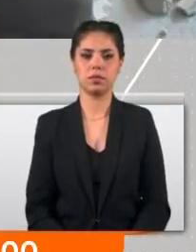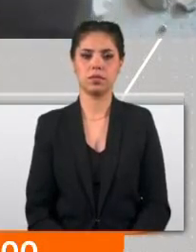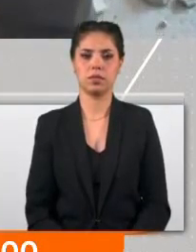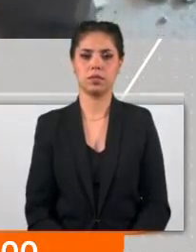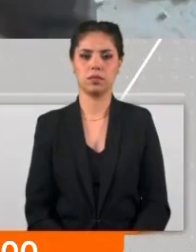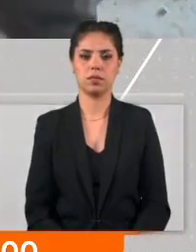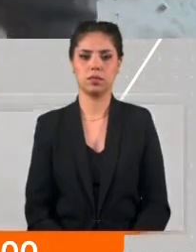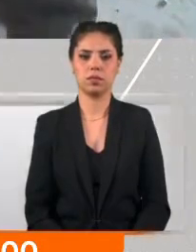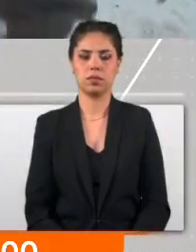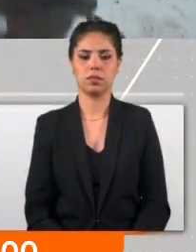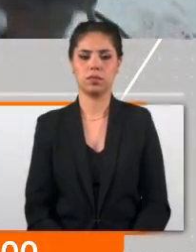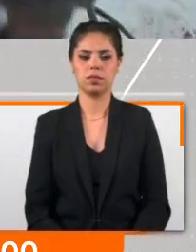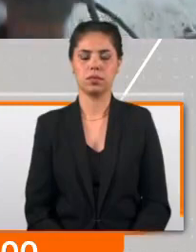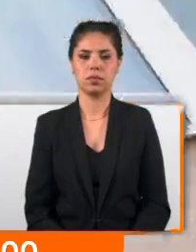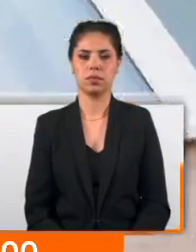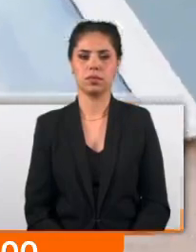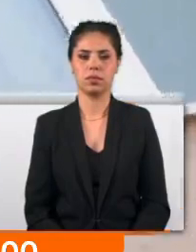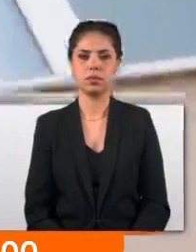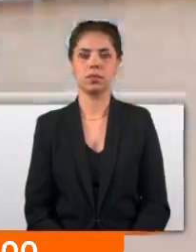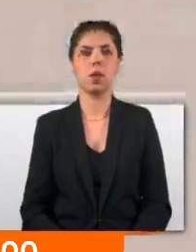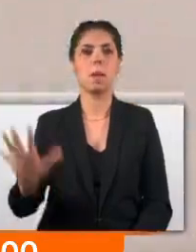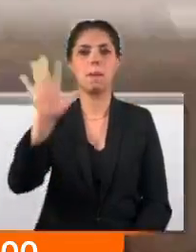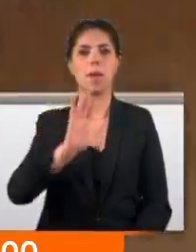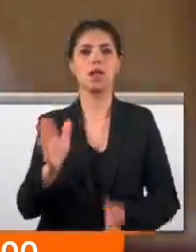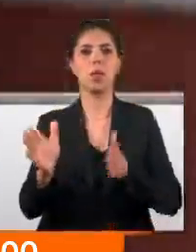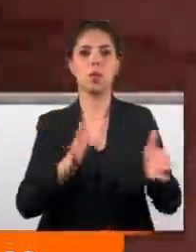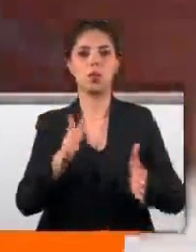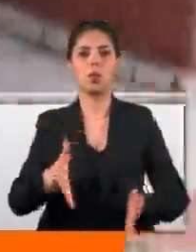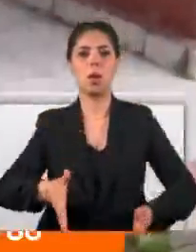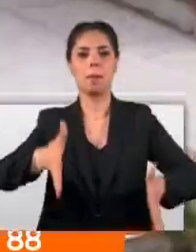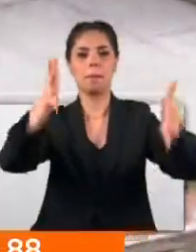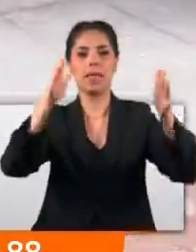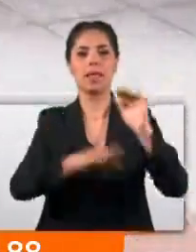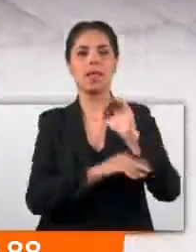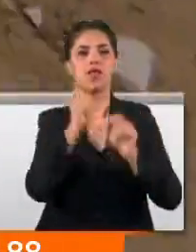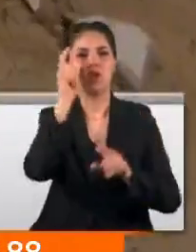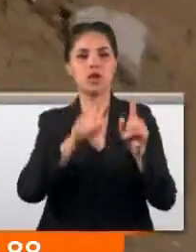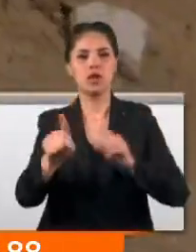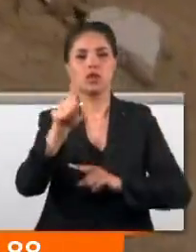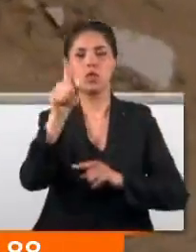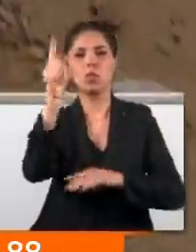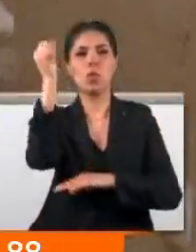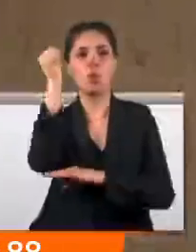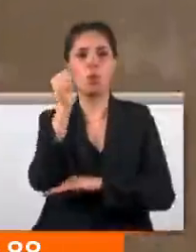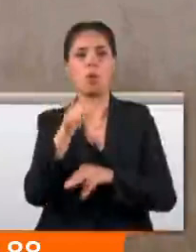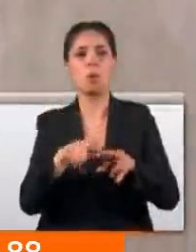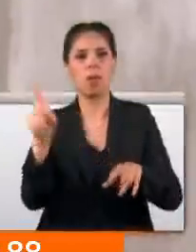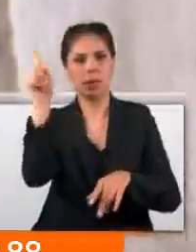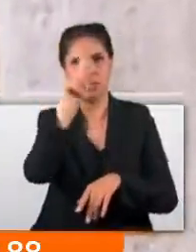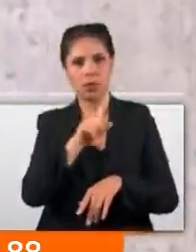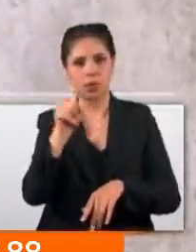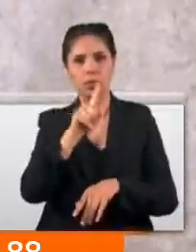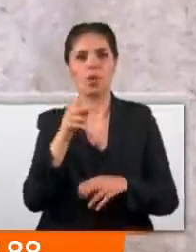zarar vermeden karotun alınması gerekmektedir. Maltepe Küçükyalı'daki binanın sakinleri kolonların bu hale gelmesinden